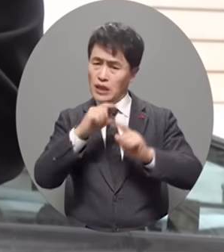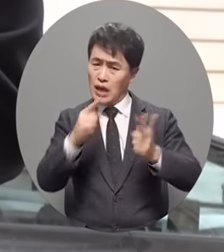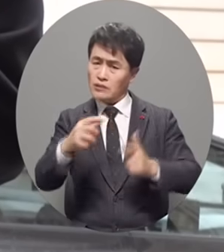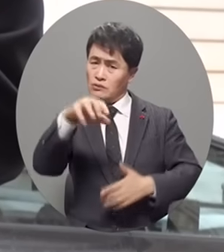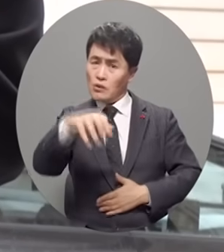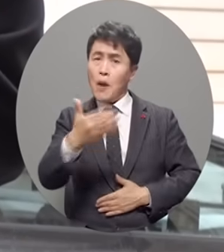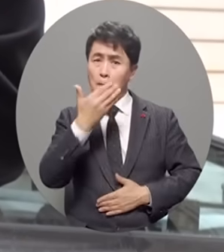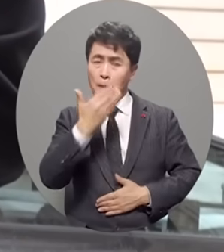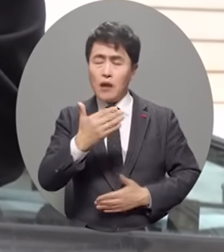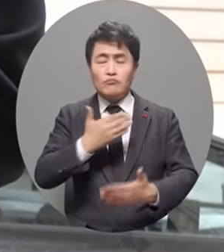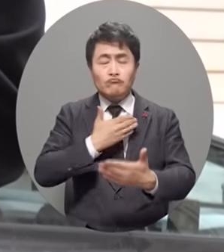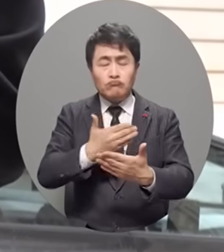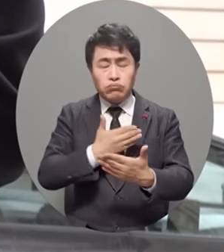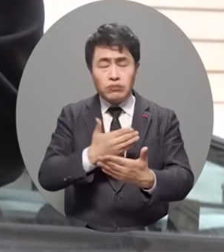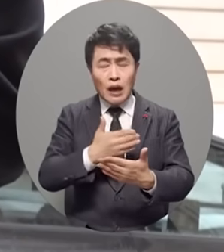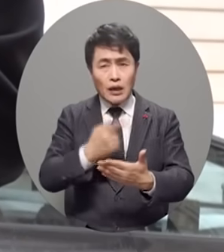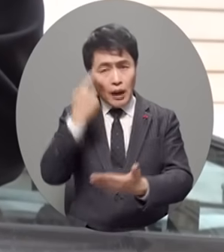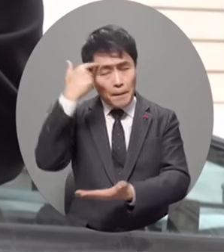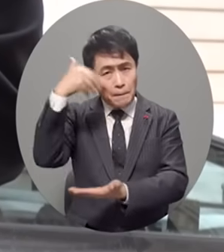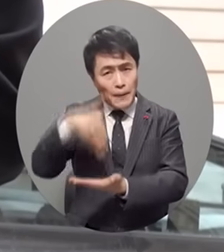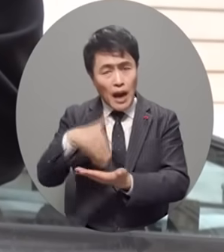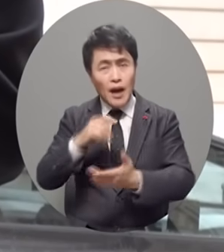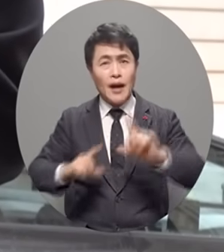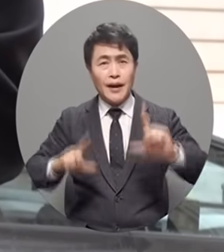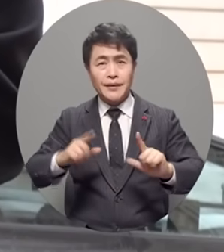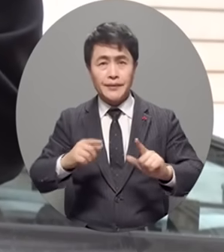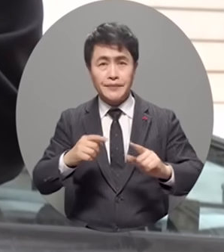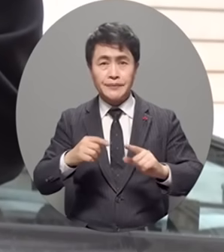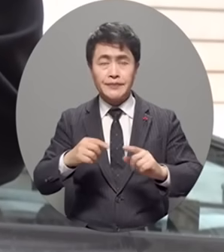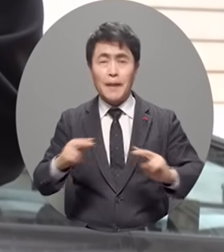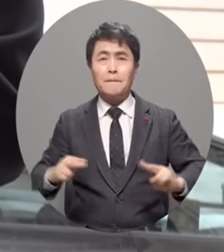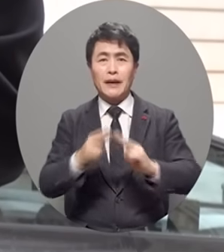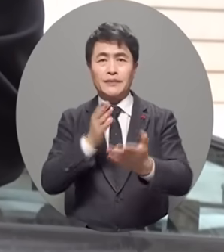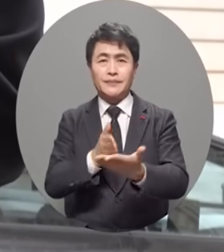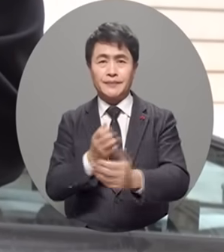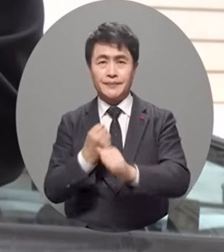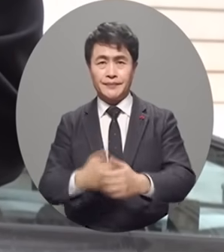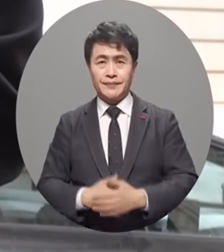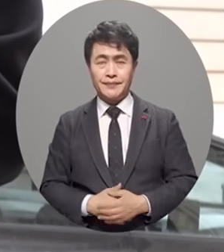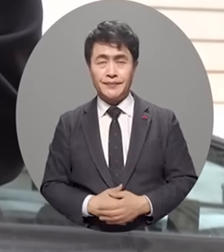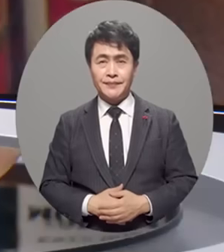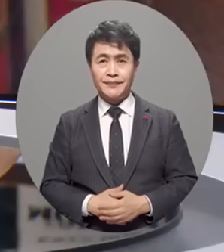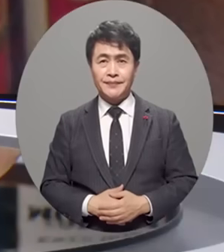있다는 불안과 자성이 나오고 있습니다. 파리에서 MBC 뉴스 손영입니다.